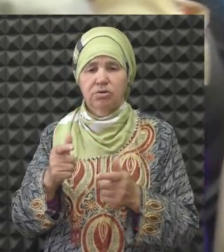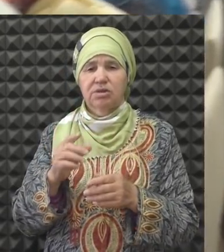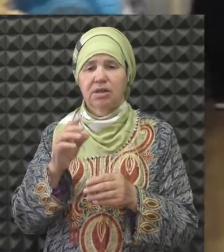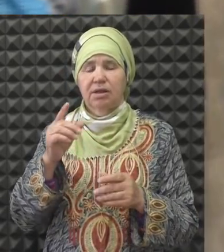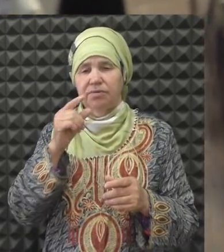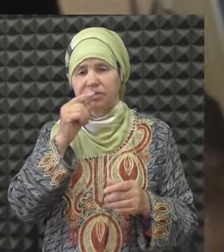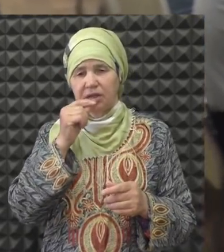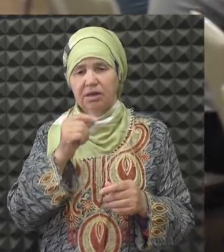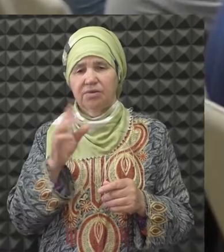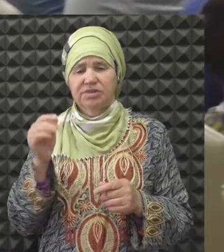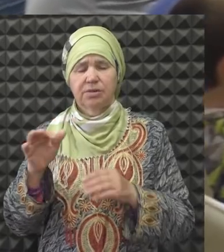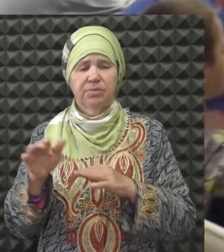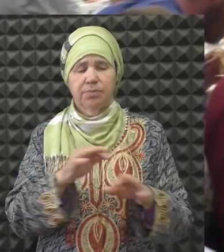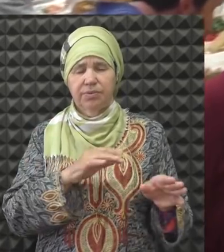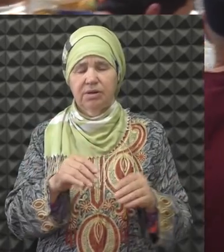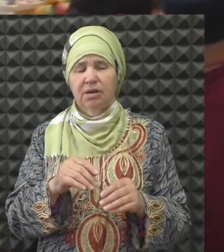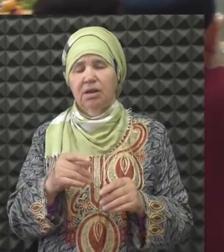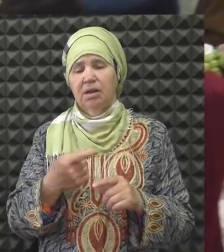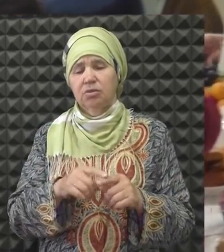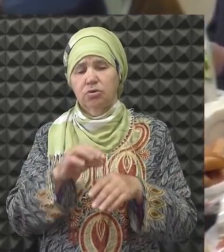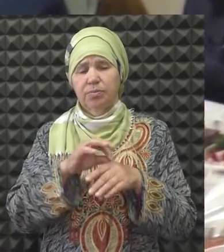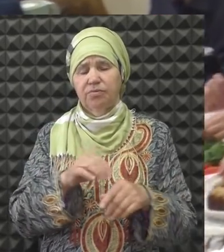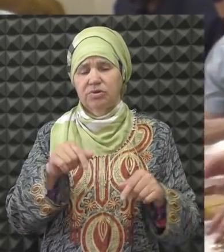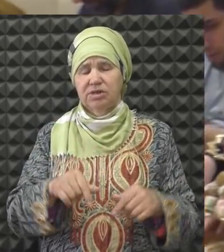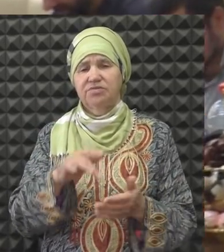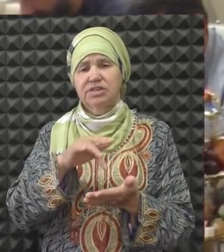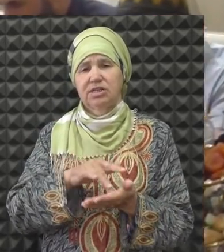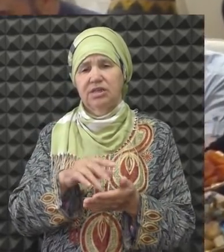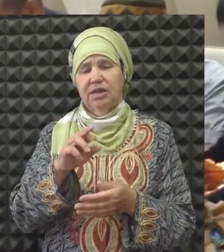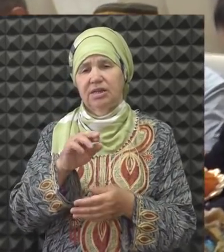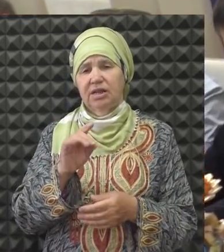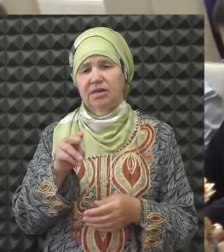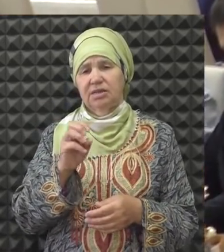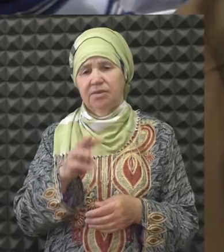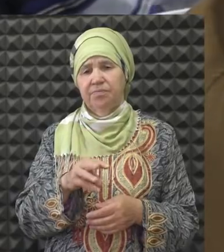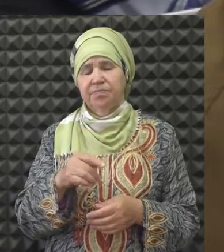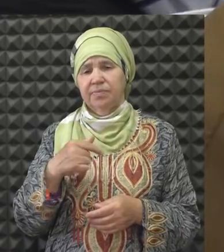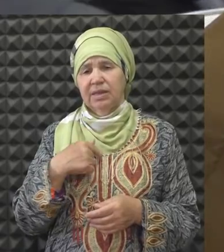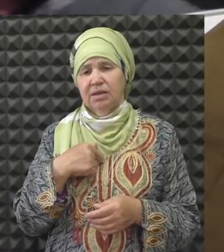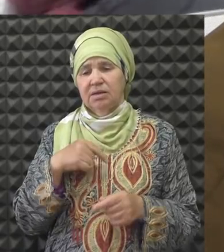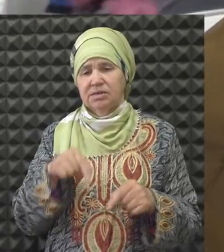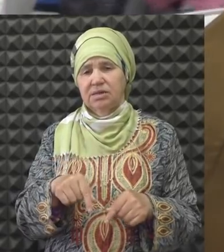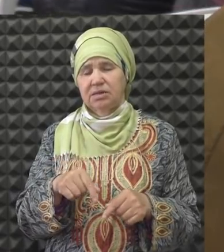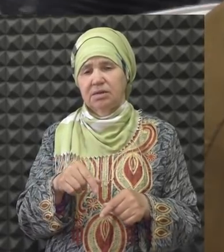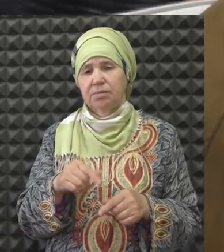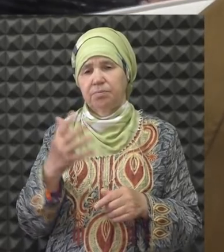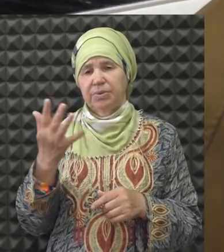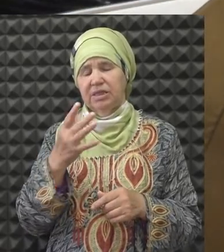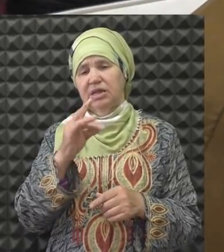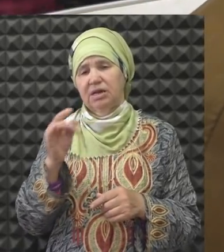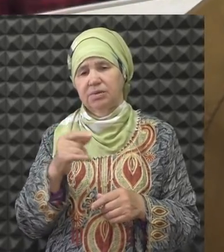особые гости на ифтарах и участники всех мероприятий и богослужений, проходящих в центре и мечети Ердем. Я здесь